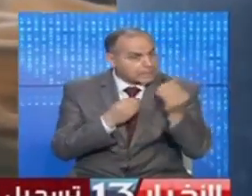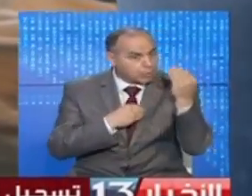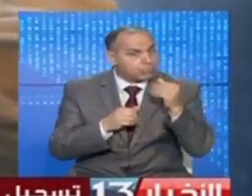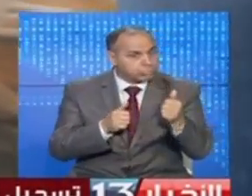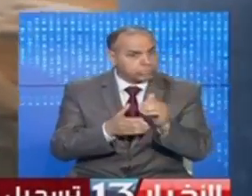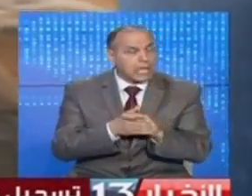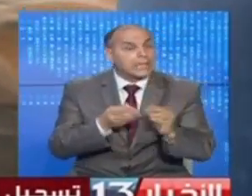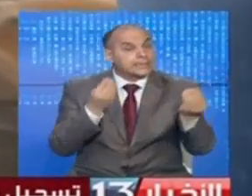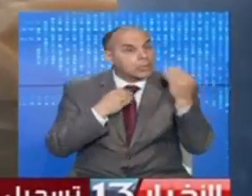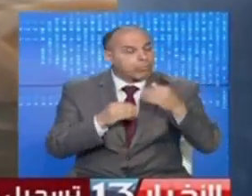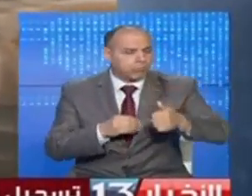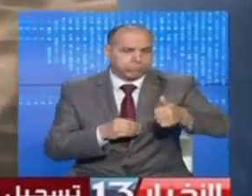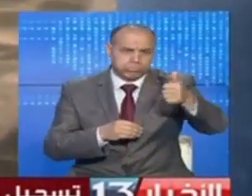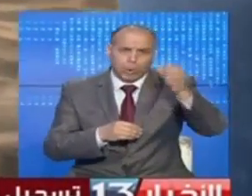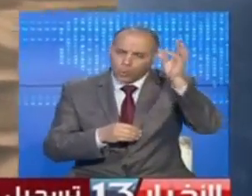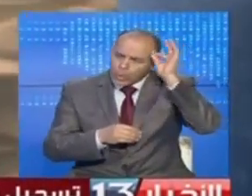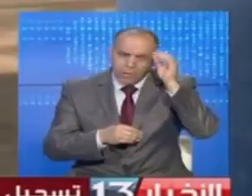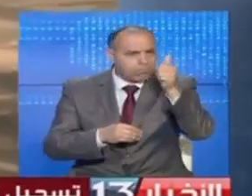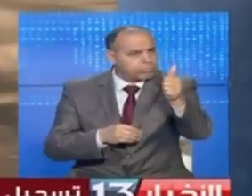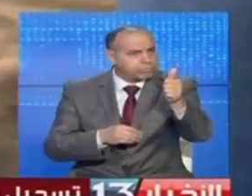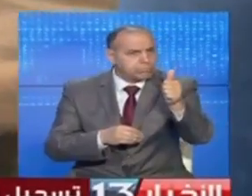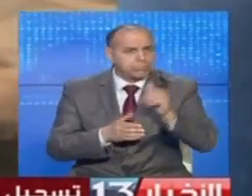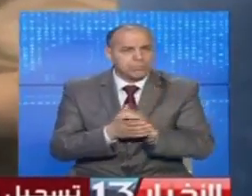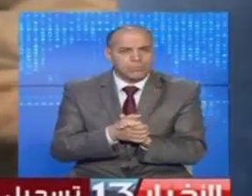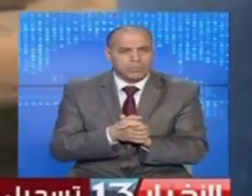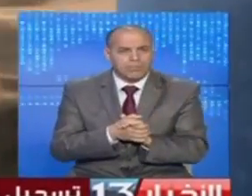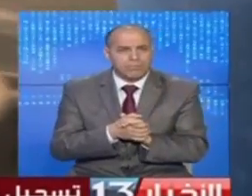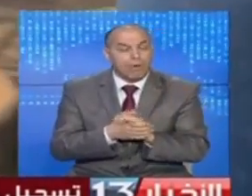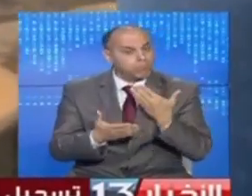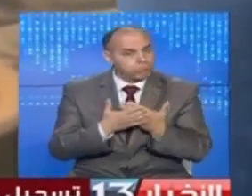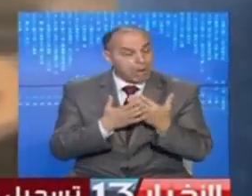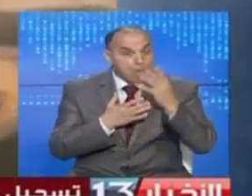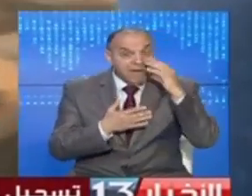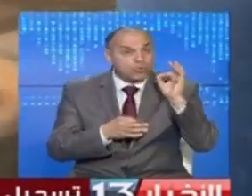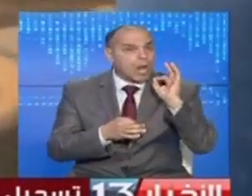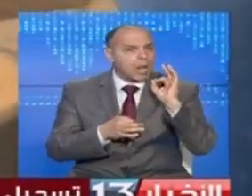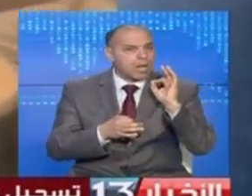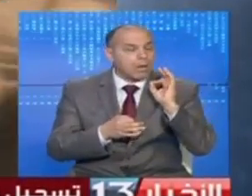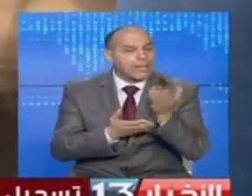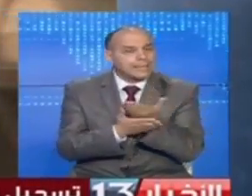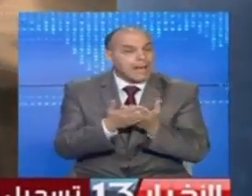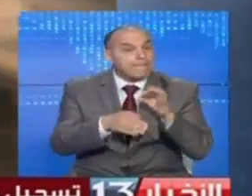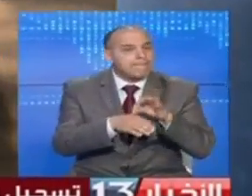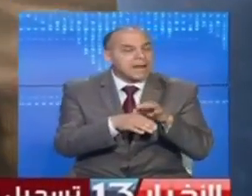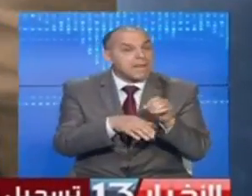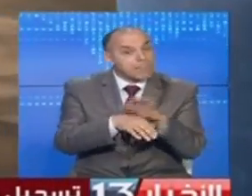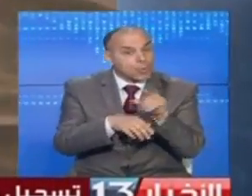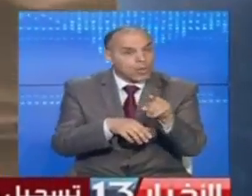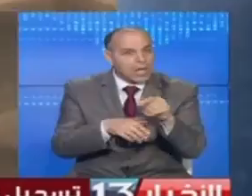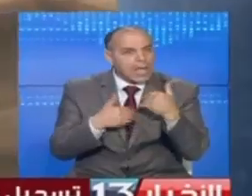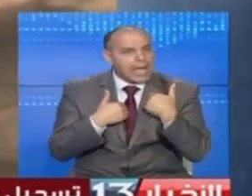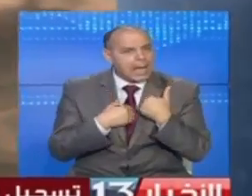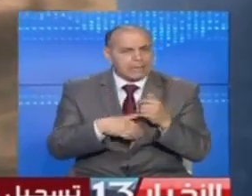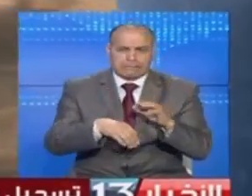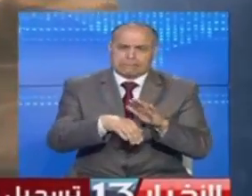كلهم تكوينهم جيد جدا اللي يخليهم كفء اكثر من كفء انهم يتعاملوا مع المرضى هذوما. وهذاك علاش احنا ما